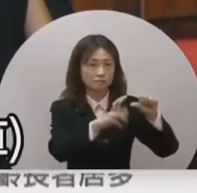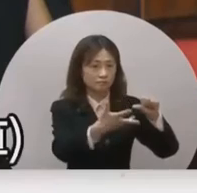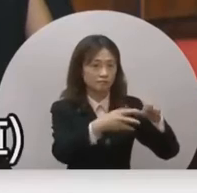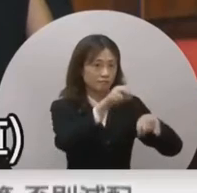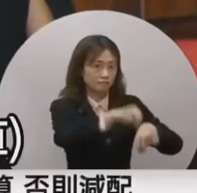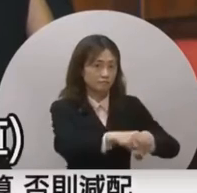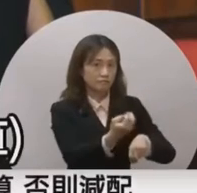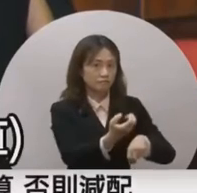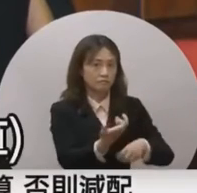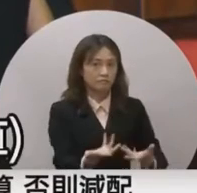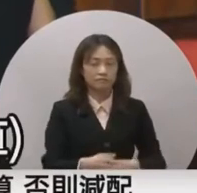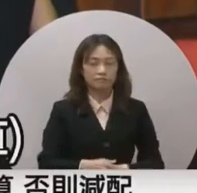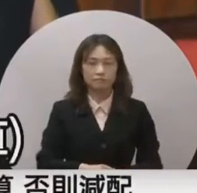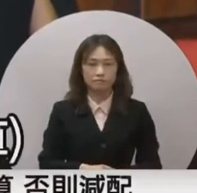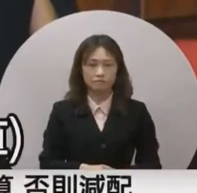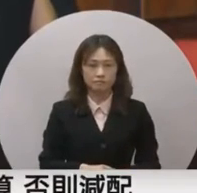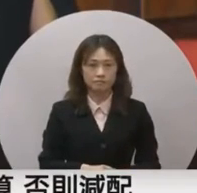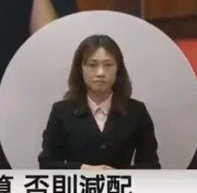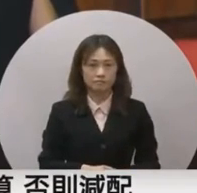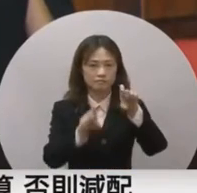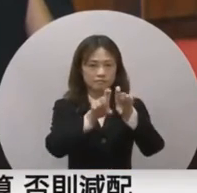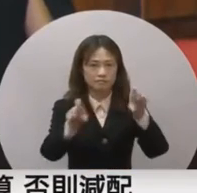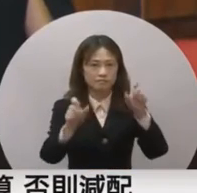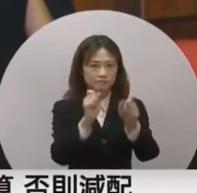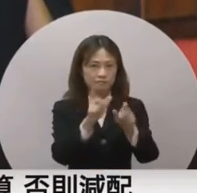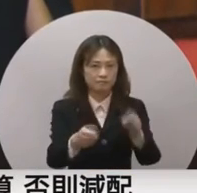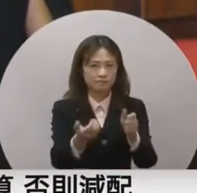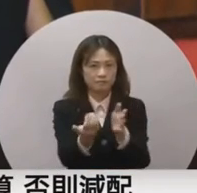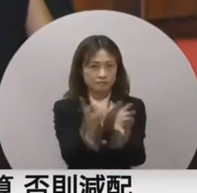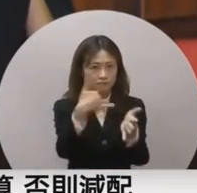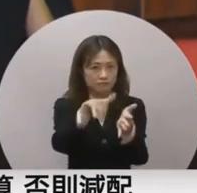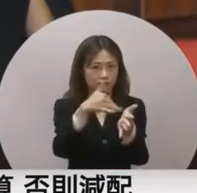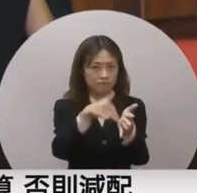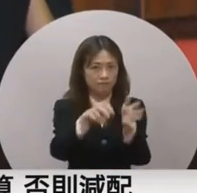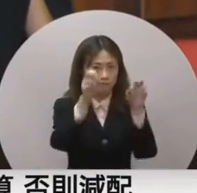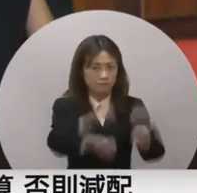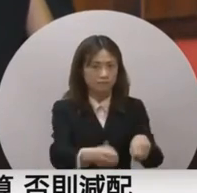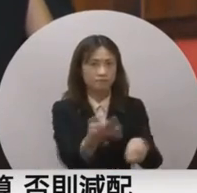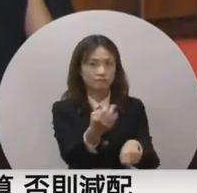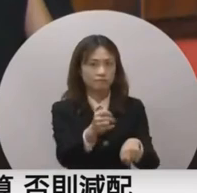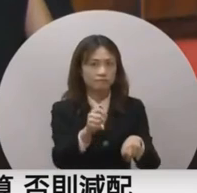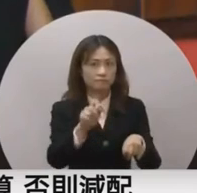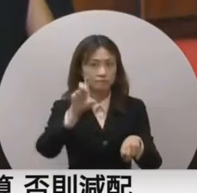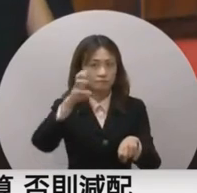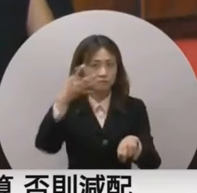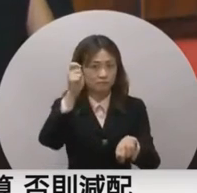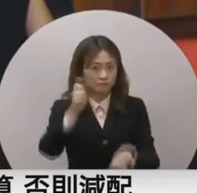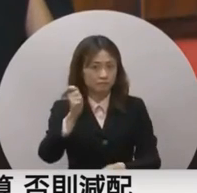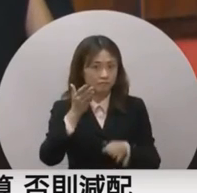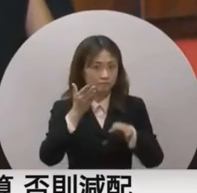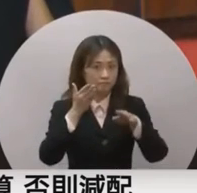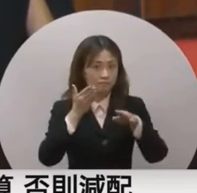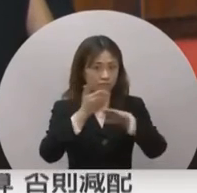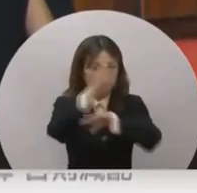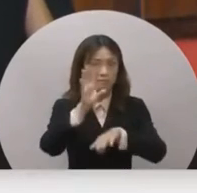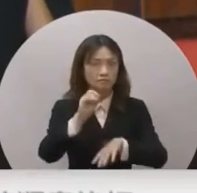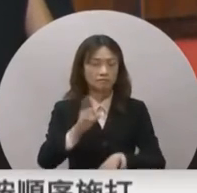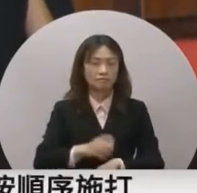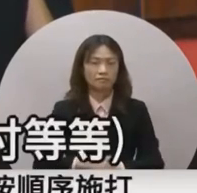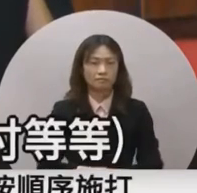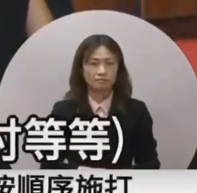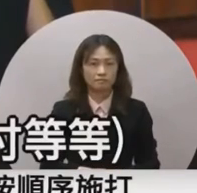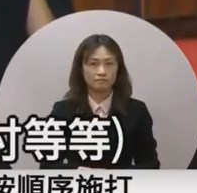少？ 委员刚才所讲是说没有预算，还没有通过程序。 国产疫苗有没有超过64亿？ 护耳程序 有没有超过